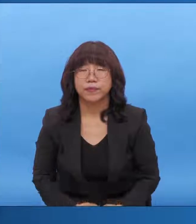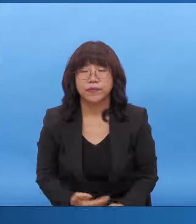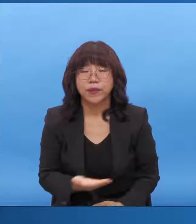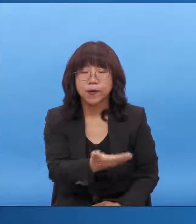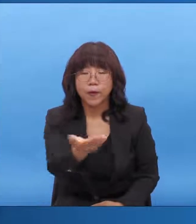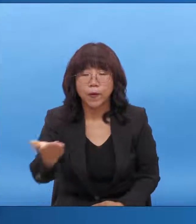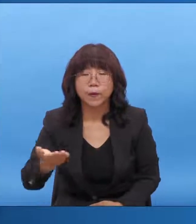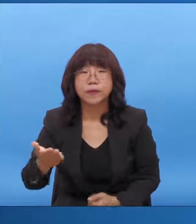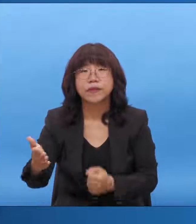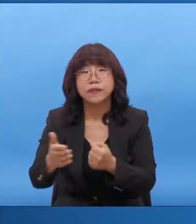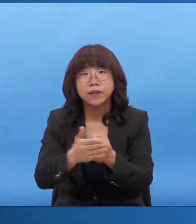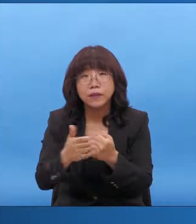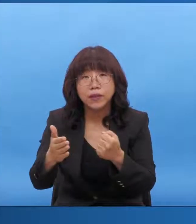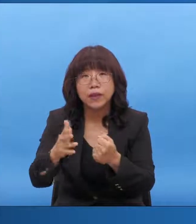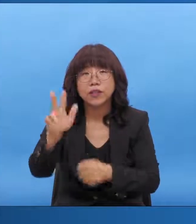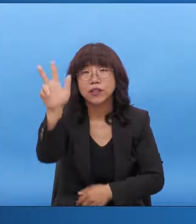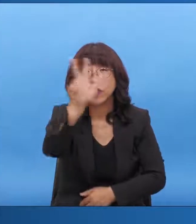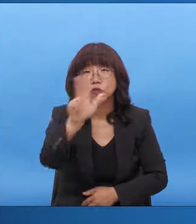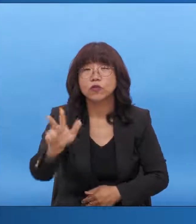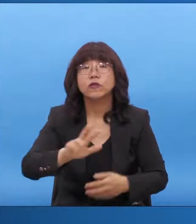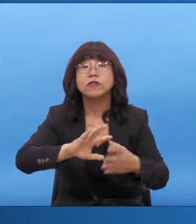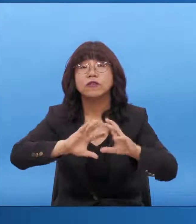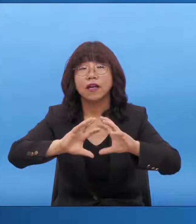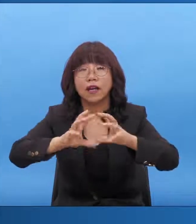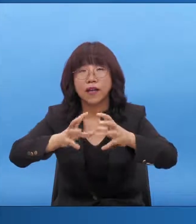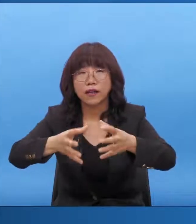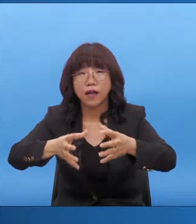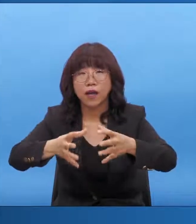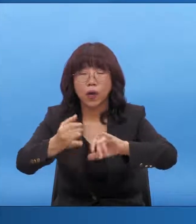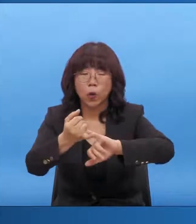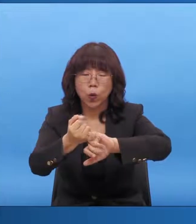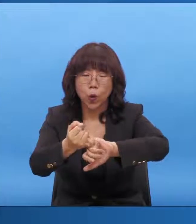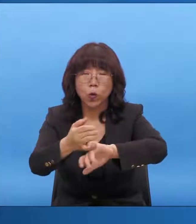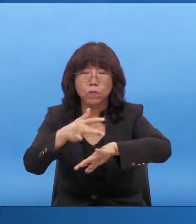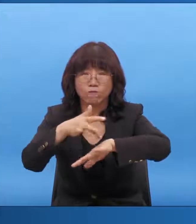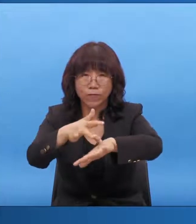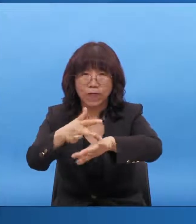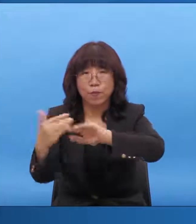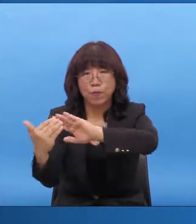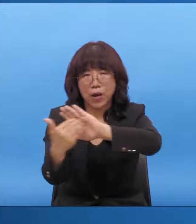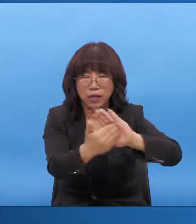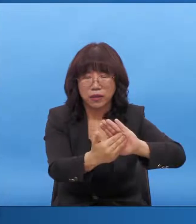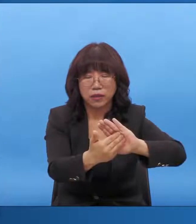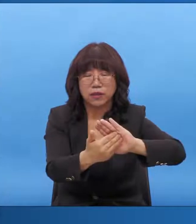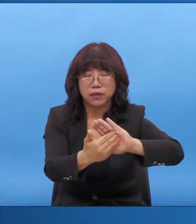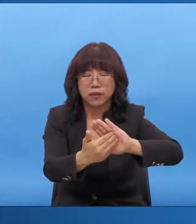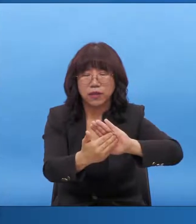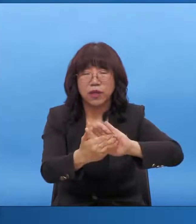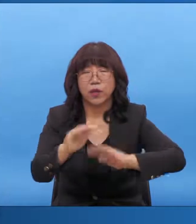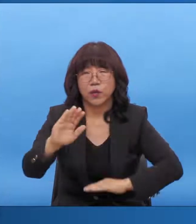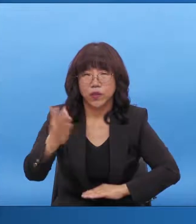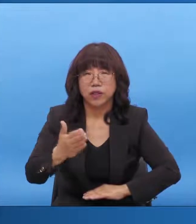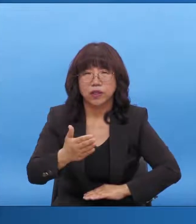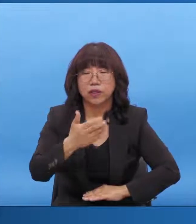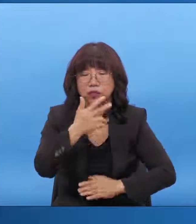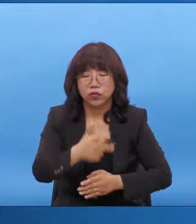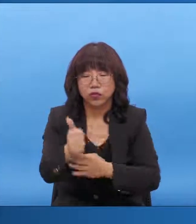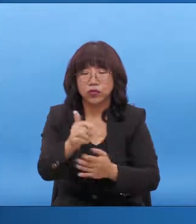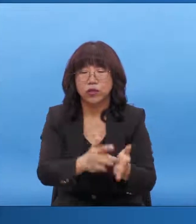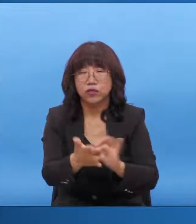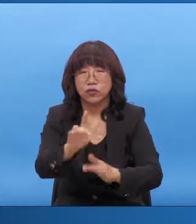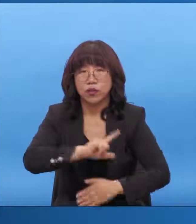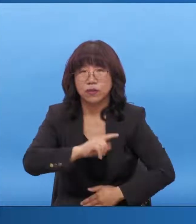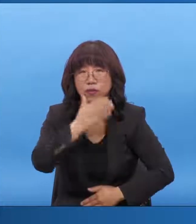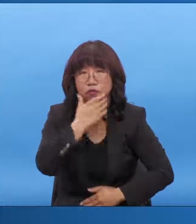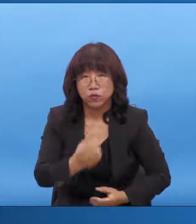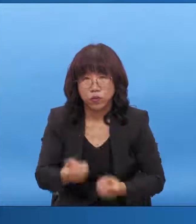때문에 전국 세계 반드시 흑암 막는 일이 일어나게 되기를 주 예수 이름으로 축복합니다. And I